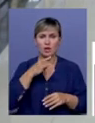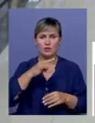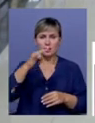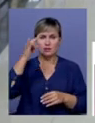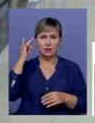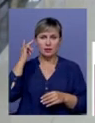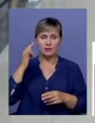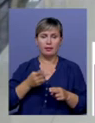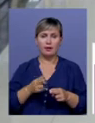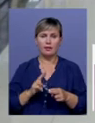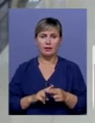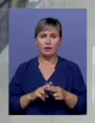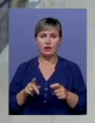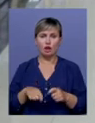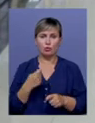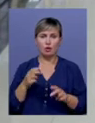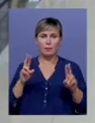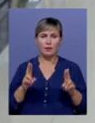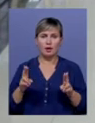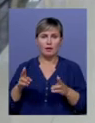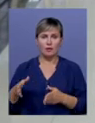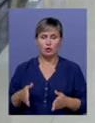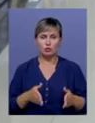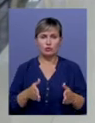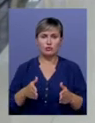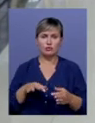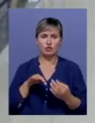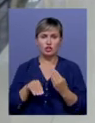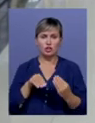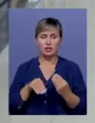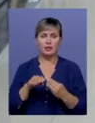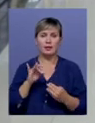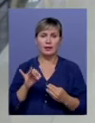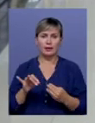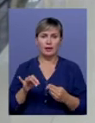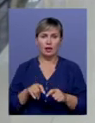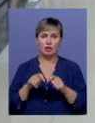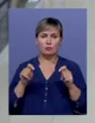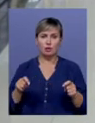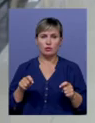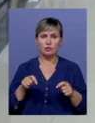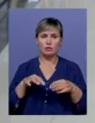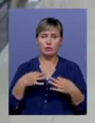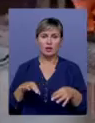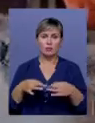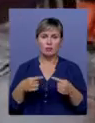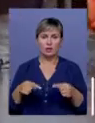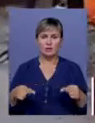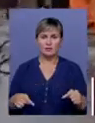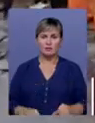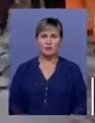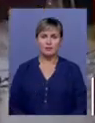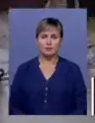это нарушение правил дорожного движения и эксплуатации транспортных и средствами